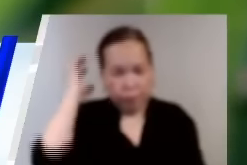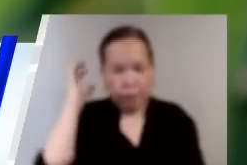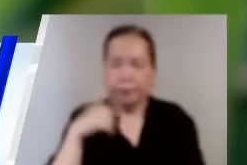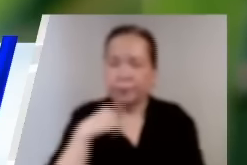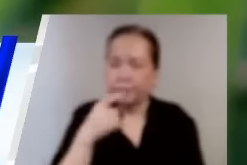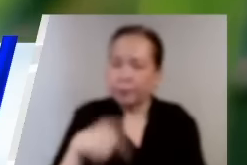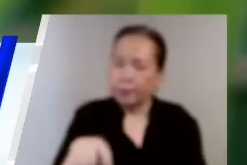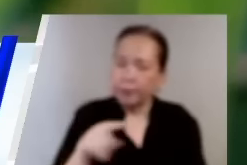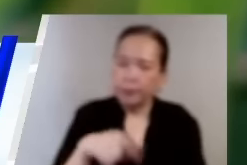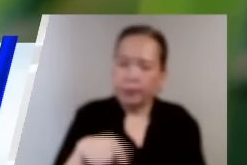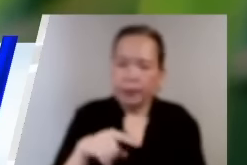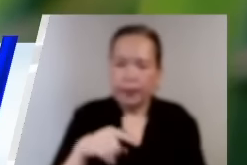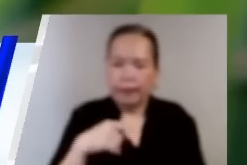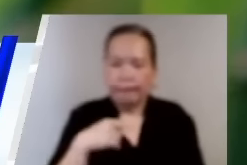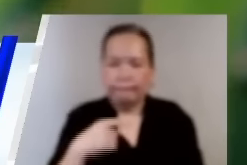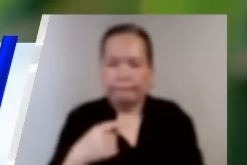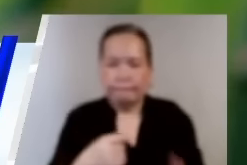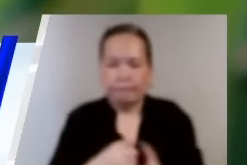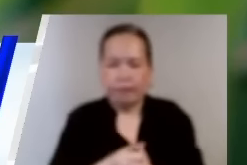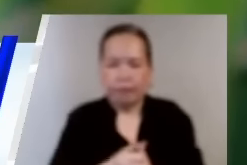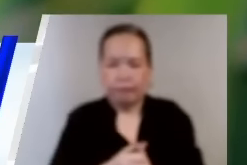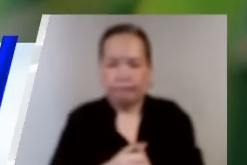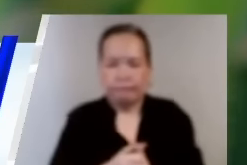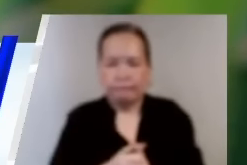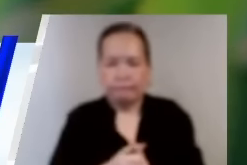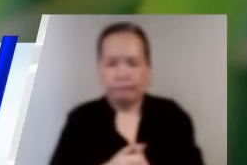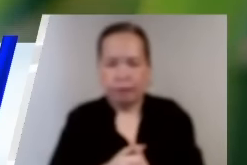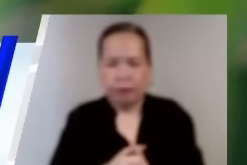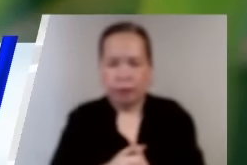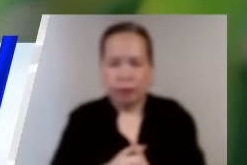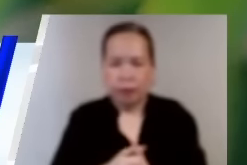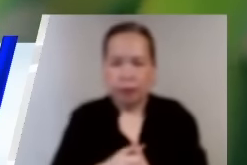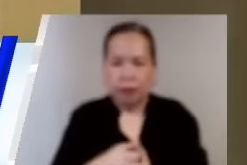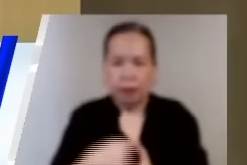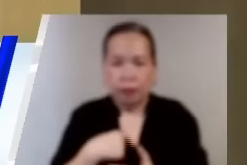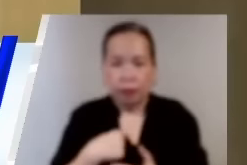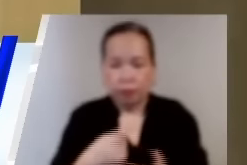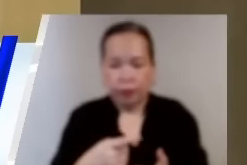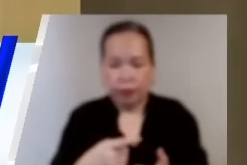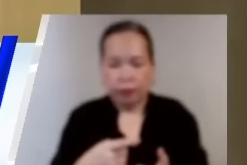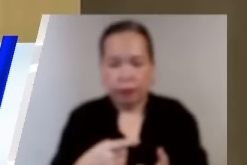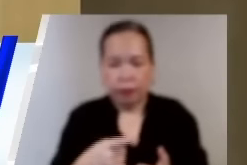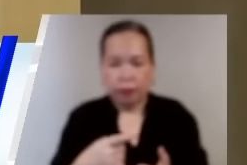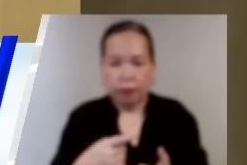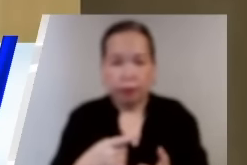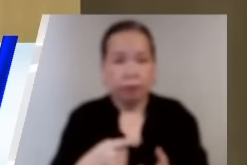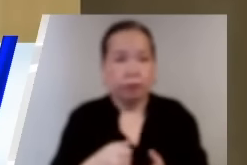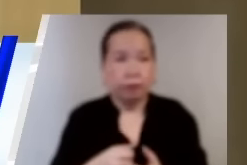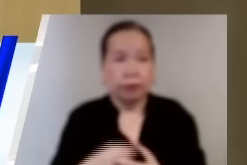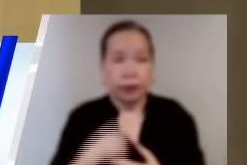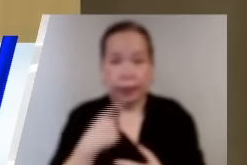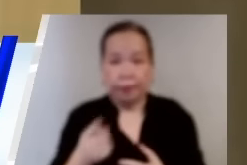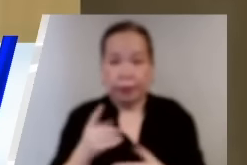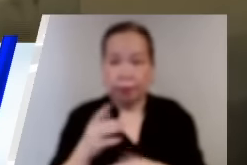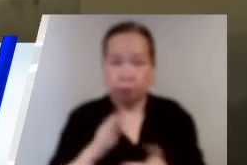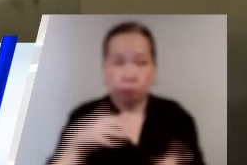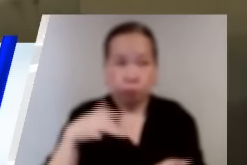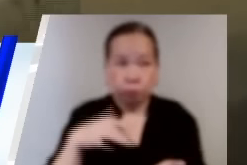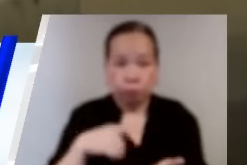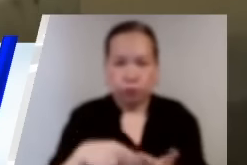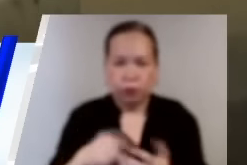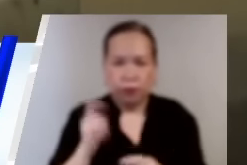ng female Aedes aegypti, isa sa species ng lamok na may dalang dengue. Base sa pag-aaral, mas mabilis daw mag-breed